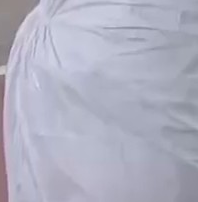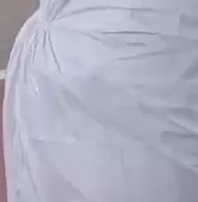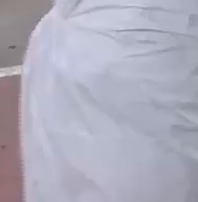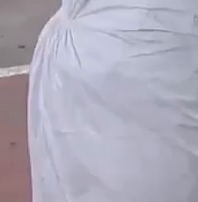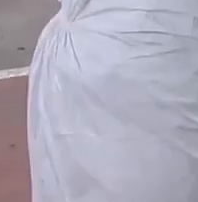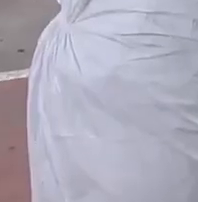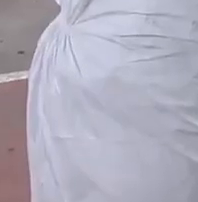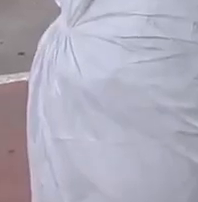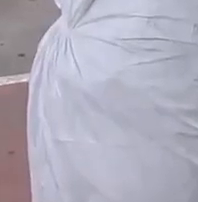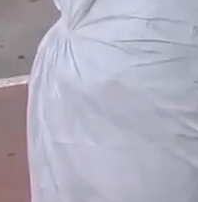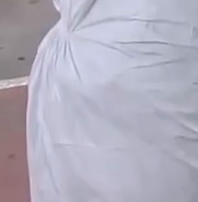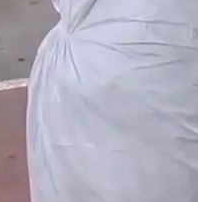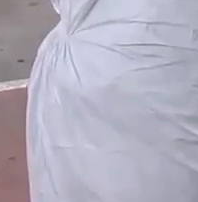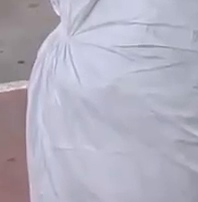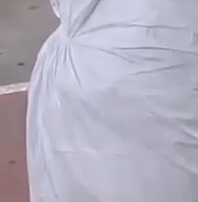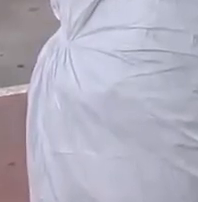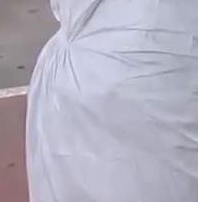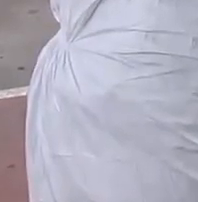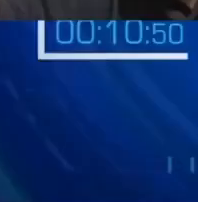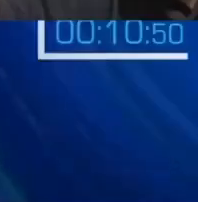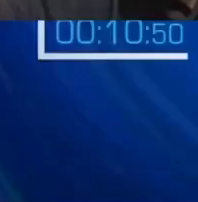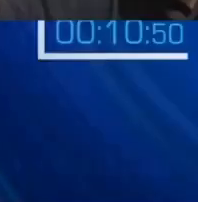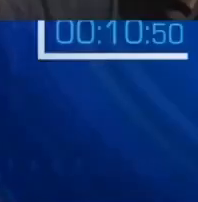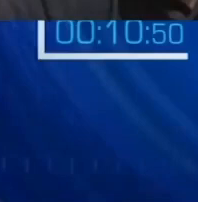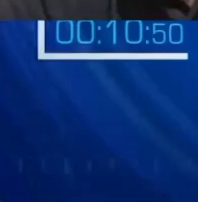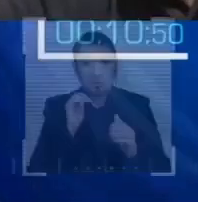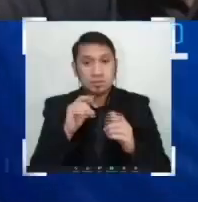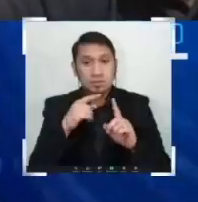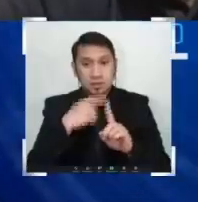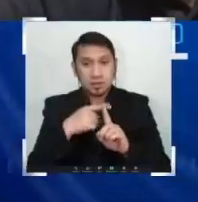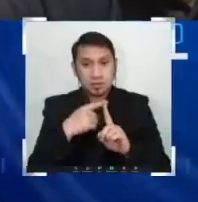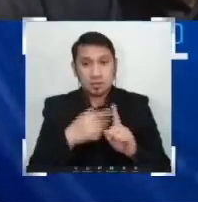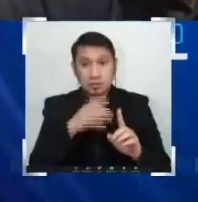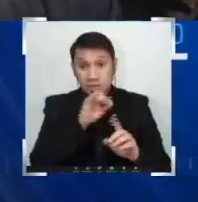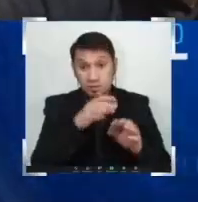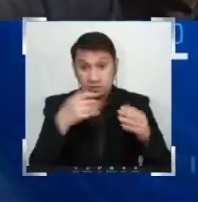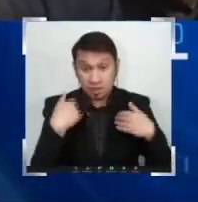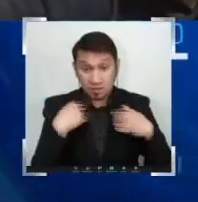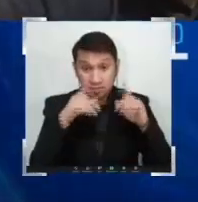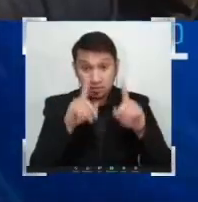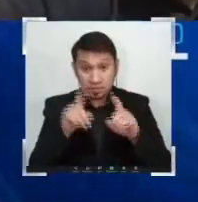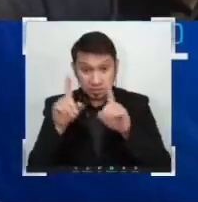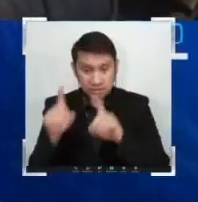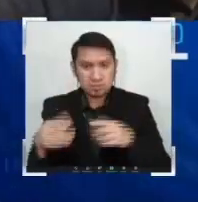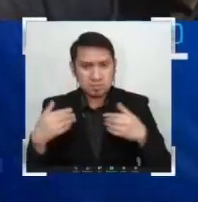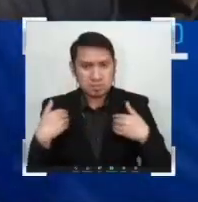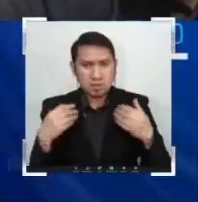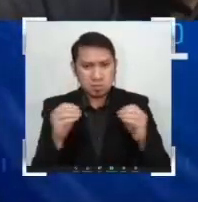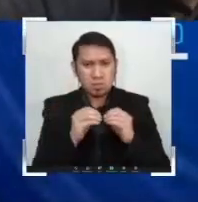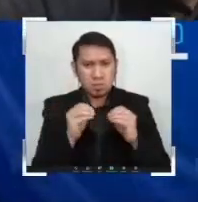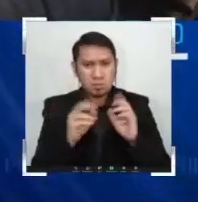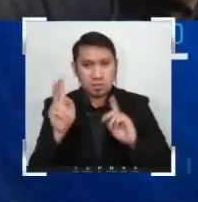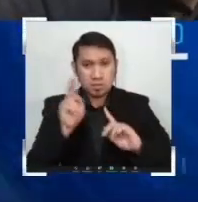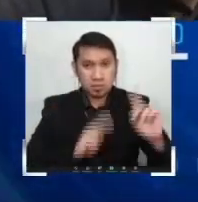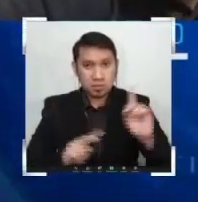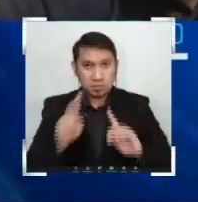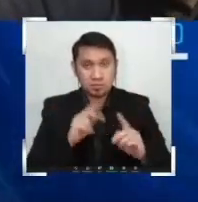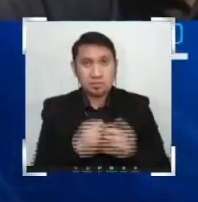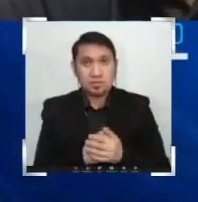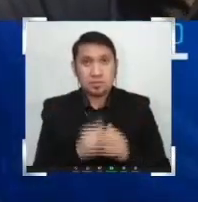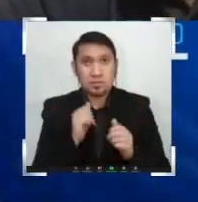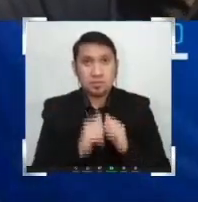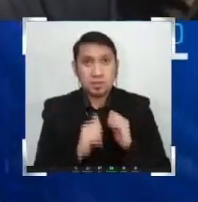positive ang halos 4 sa bawat 10 tinetest. Every 2 to 3 days. There's a doubling of the number of new